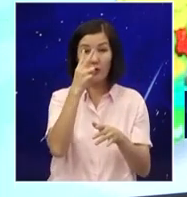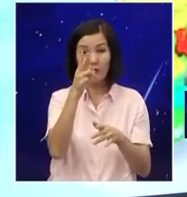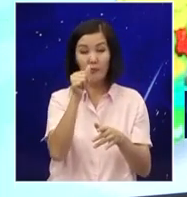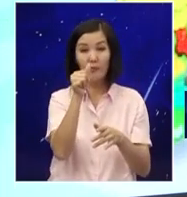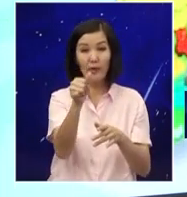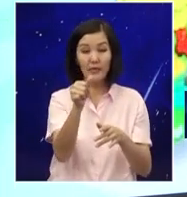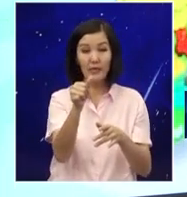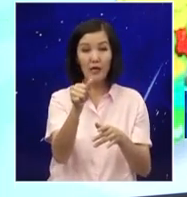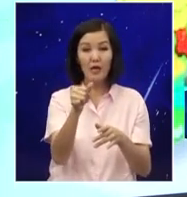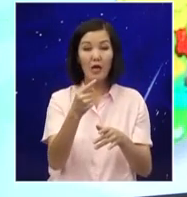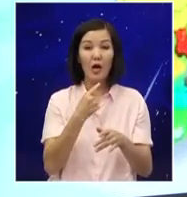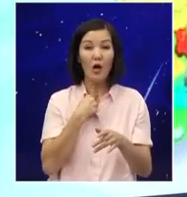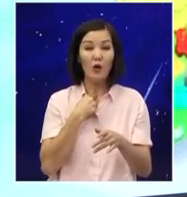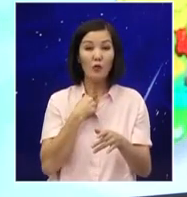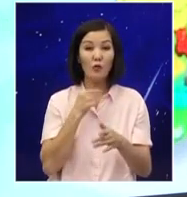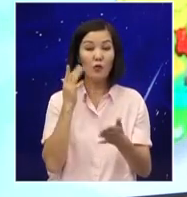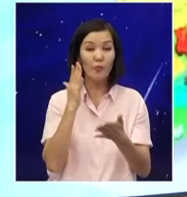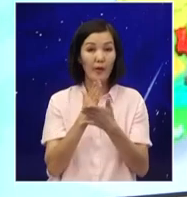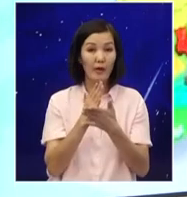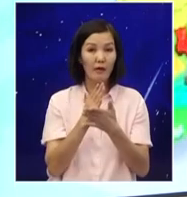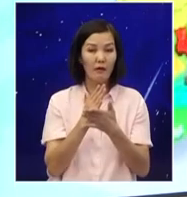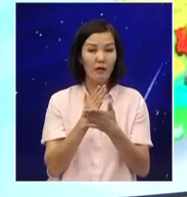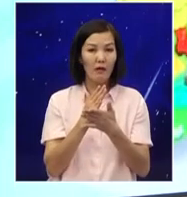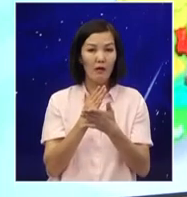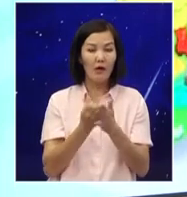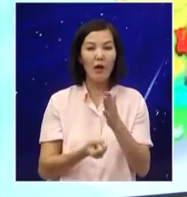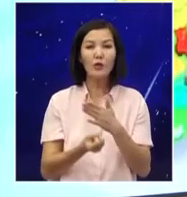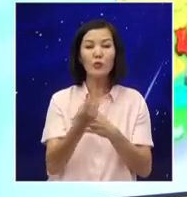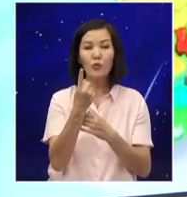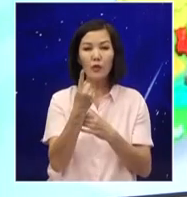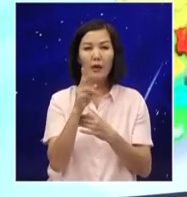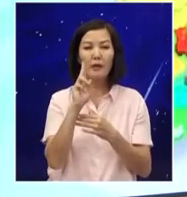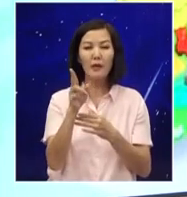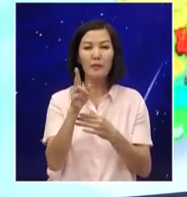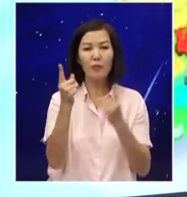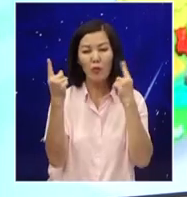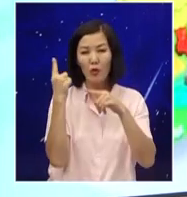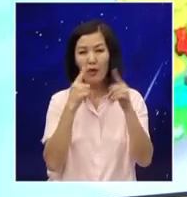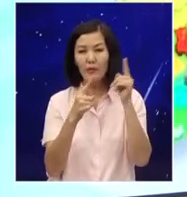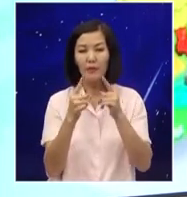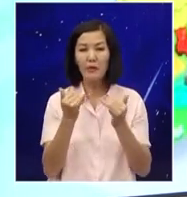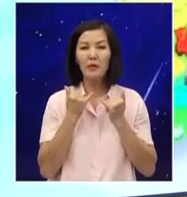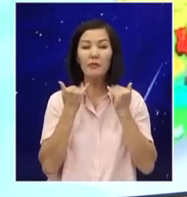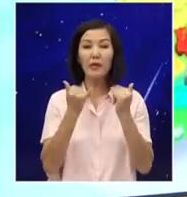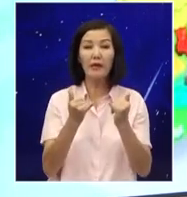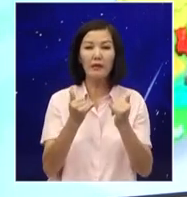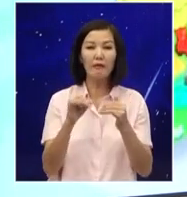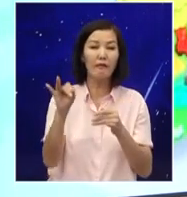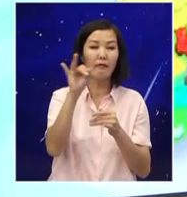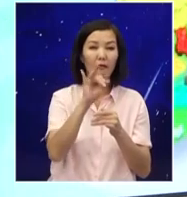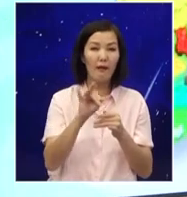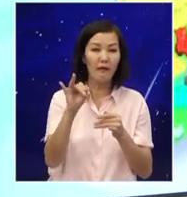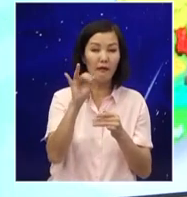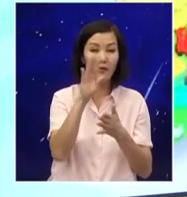ар жағынан аудио жауап береді. Бұл не ескерткіш, қашан шықты, кім салды, кімге арналған ескерткіштің бүкіл тарихы айтылып